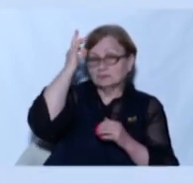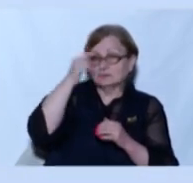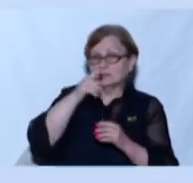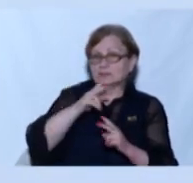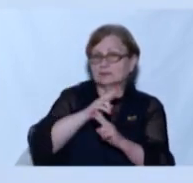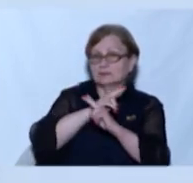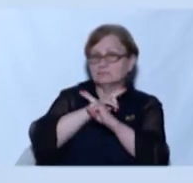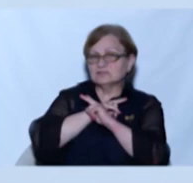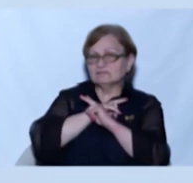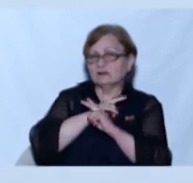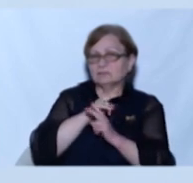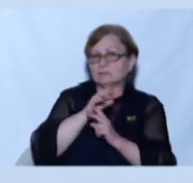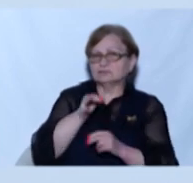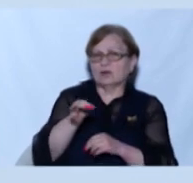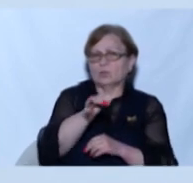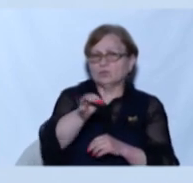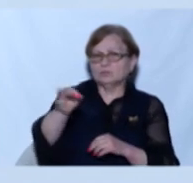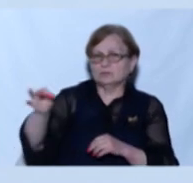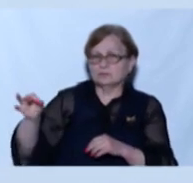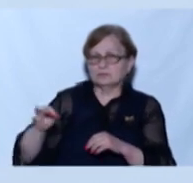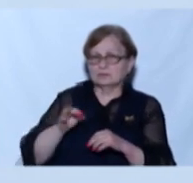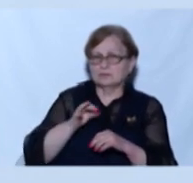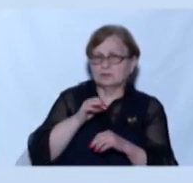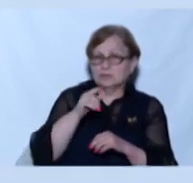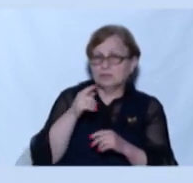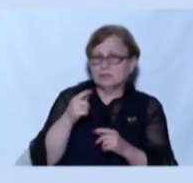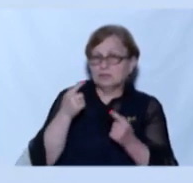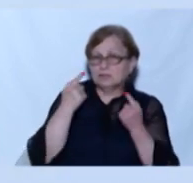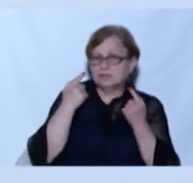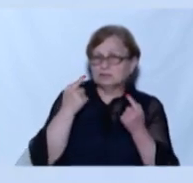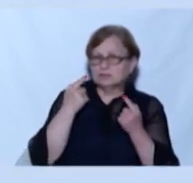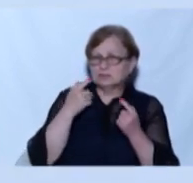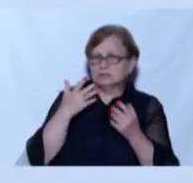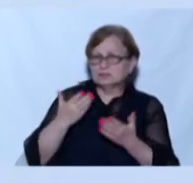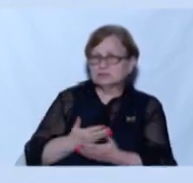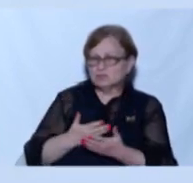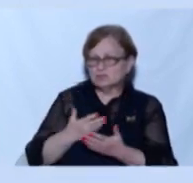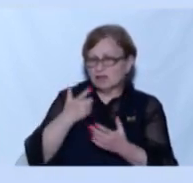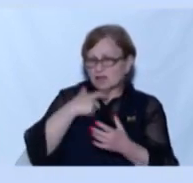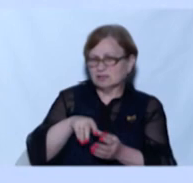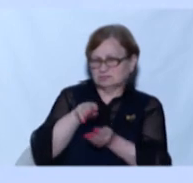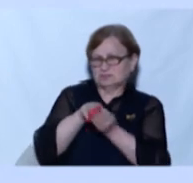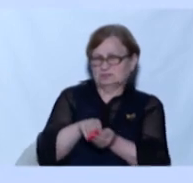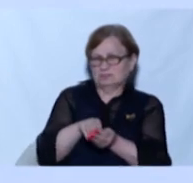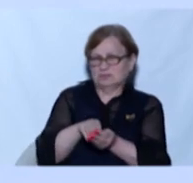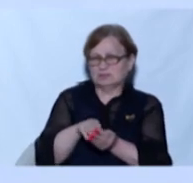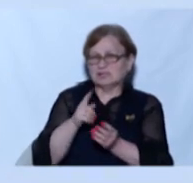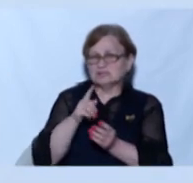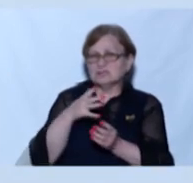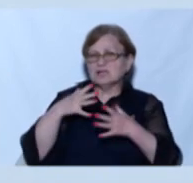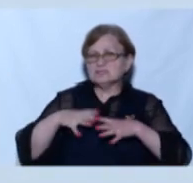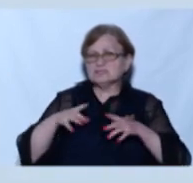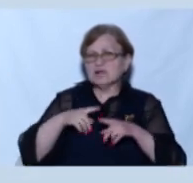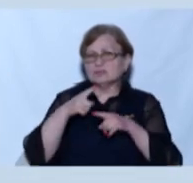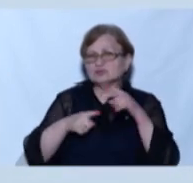მიცვალებულთა კუნძული, ის დიდი ცოცხლა დასამარების შეგრძნება, რაც ალბათ აქვს სამშობლოს და